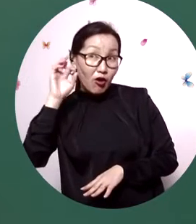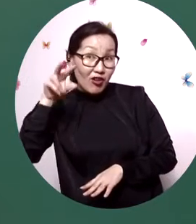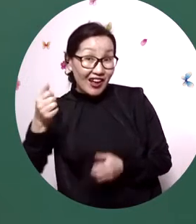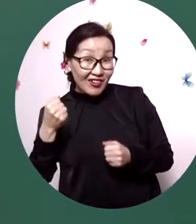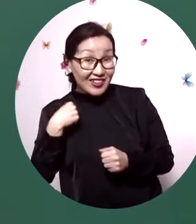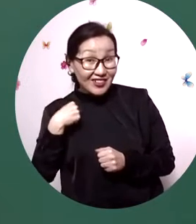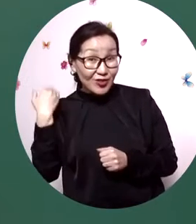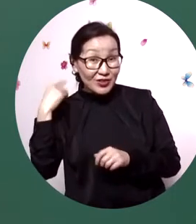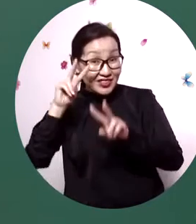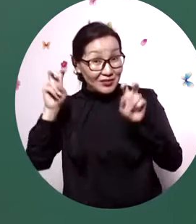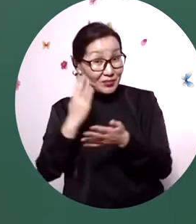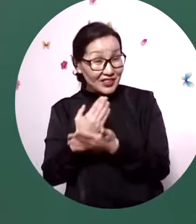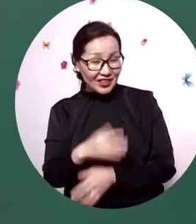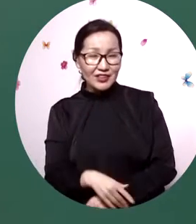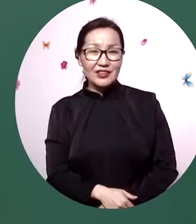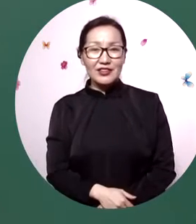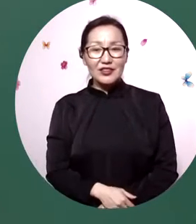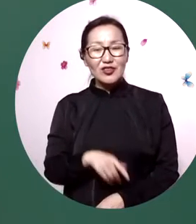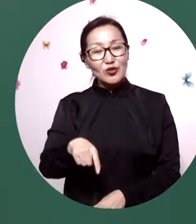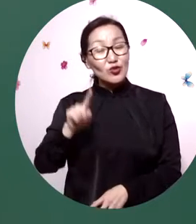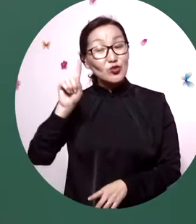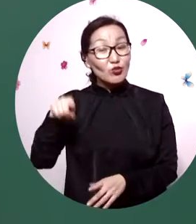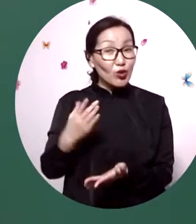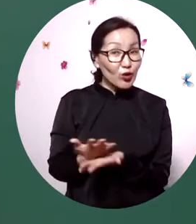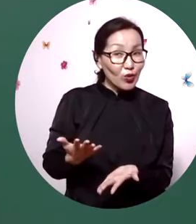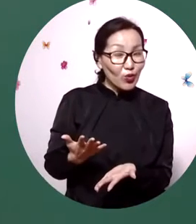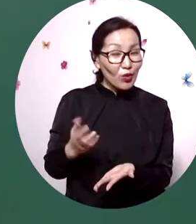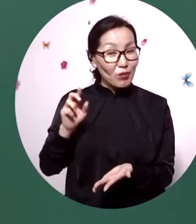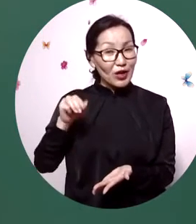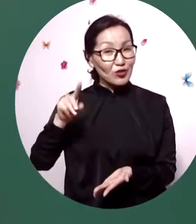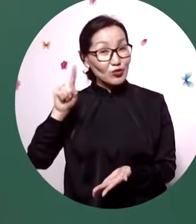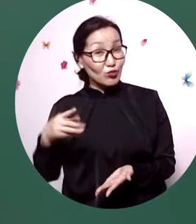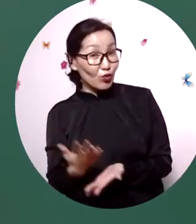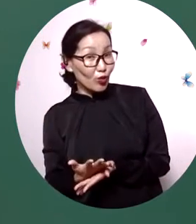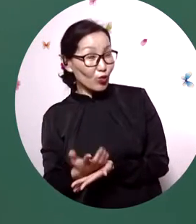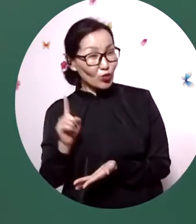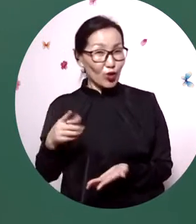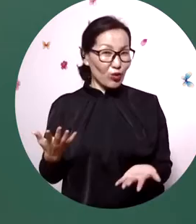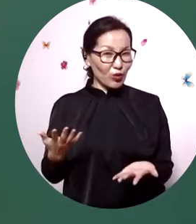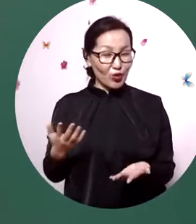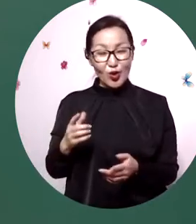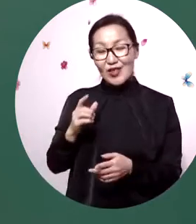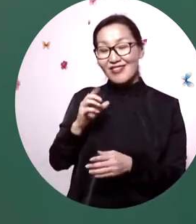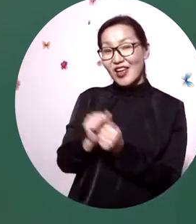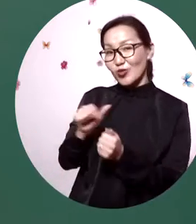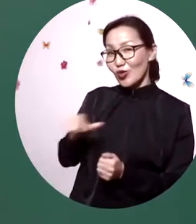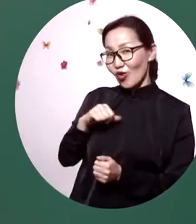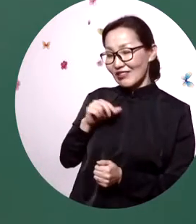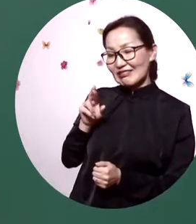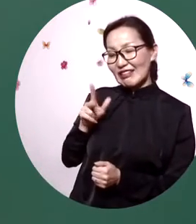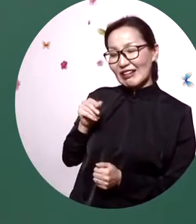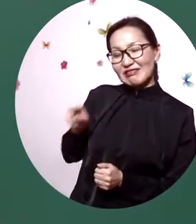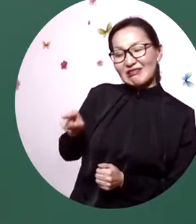За, таамаглаад үз. Бат зөвшөөрөх болов юу гэж бодож байна? Найз нь түүнийг сайн ятгах чадах